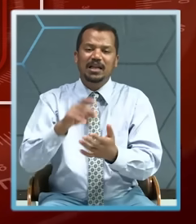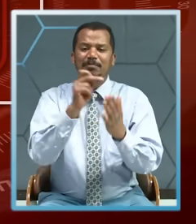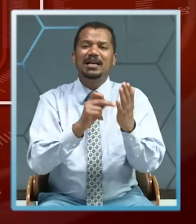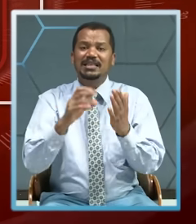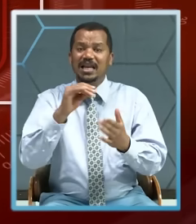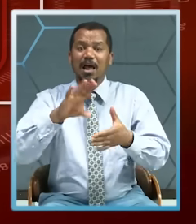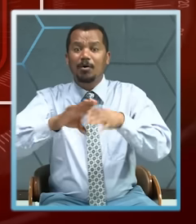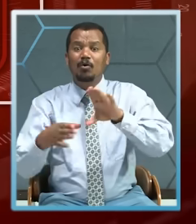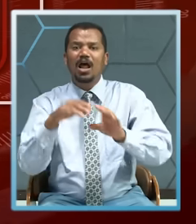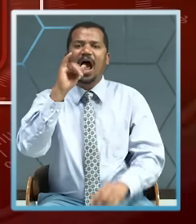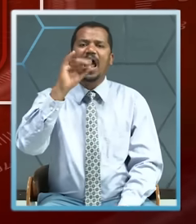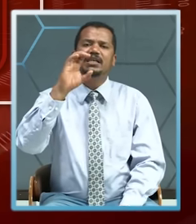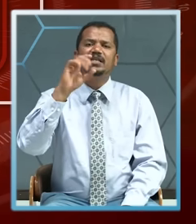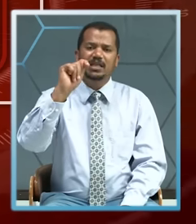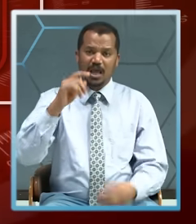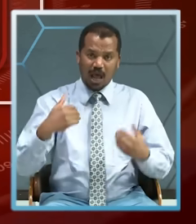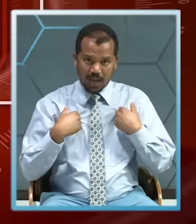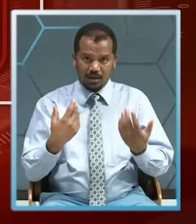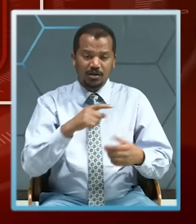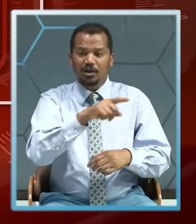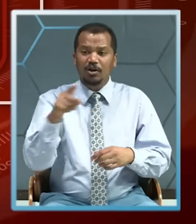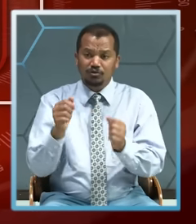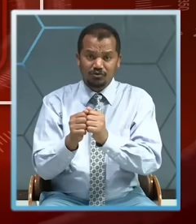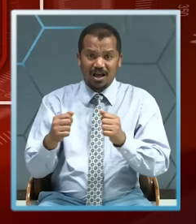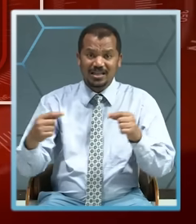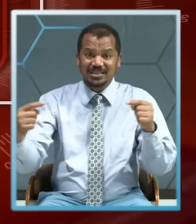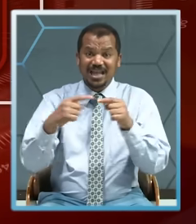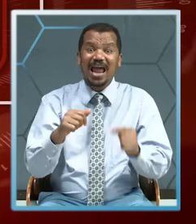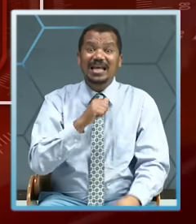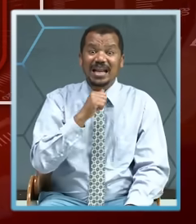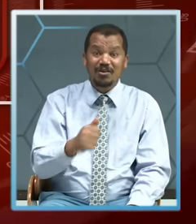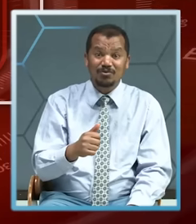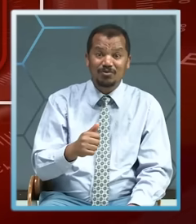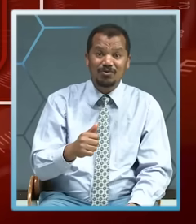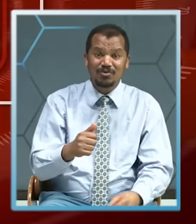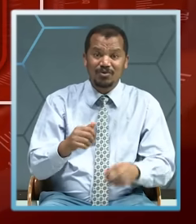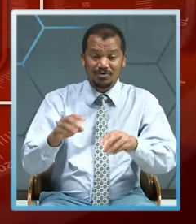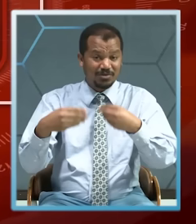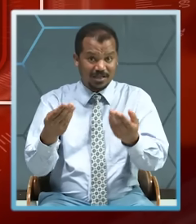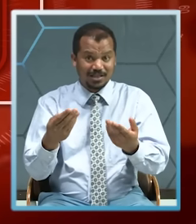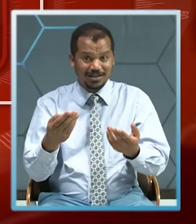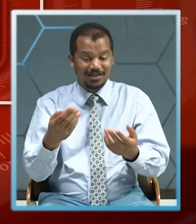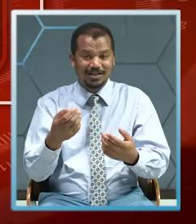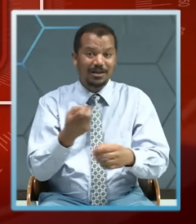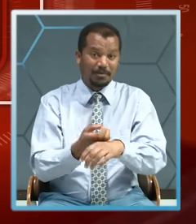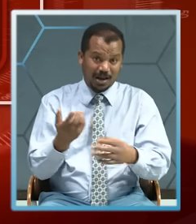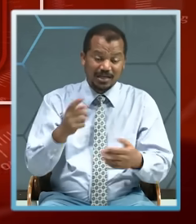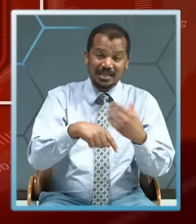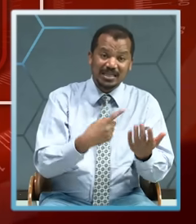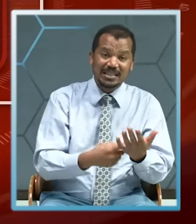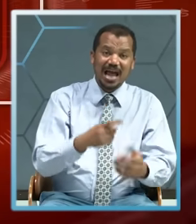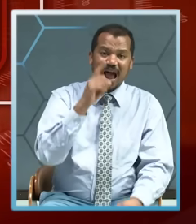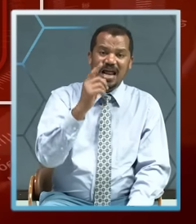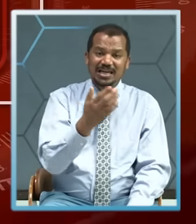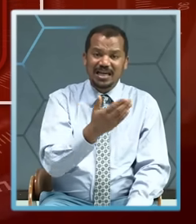አለ። በደሴና በጎንደር ላይ ICP አለ። ከነሱ ጋር ሳይገናኝ የሚሰጥ የድጋፍ ይሰጥ ሰብግነ